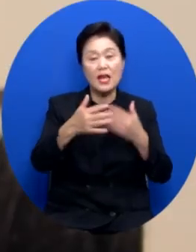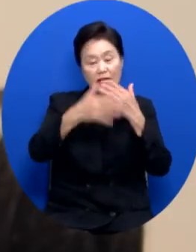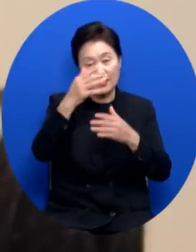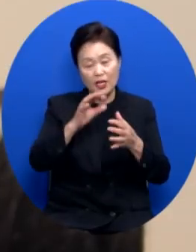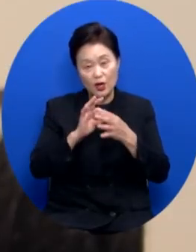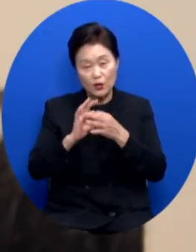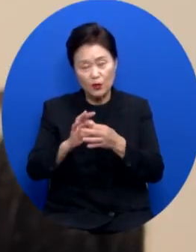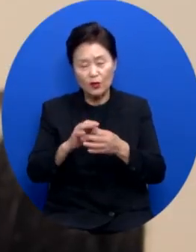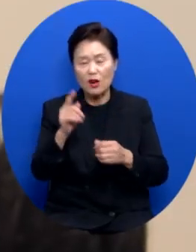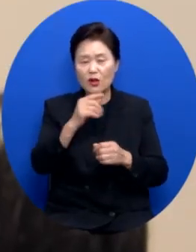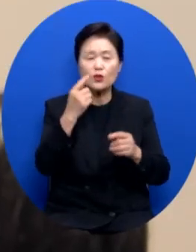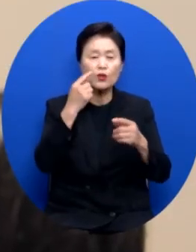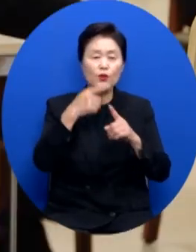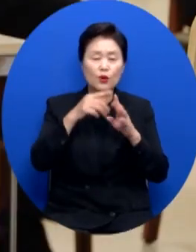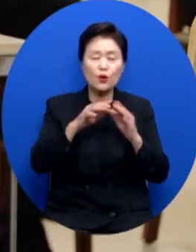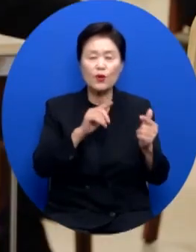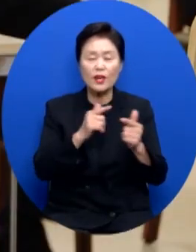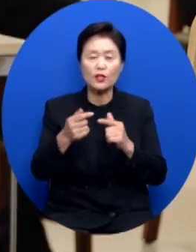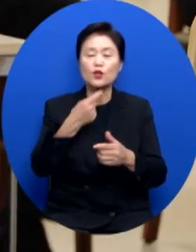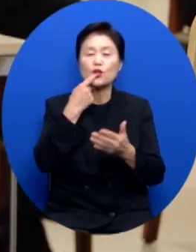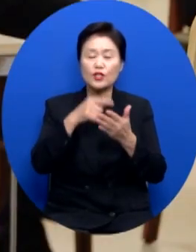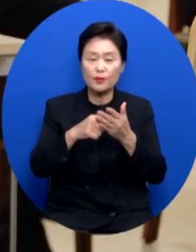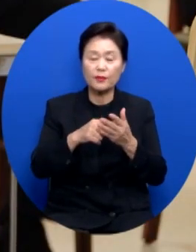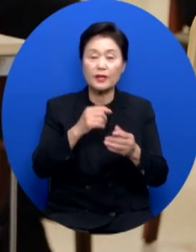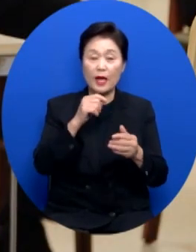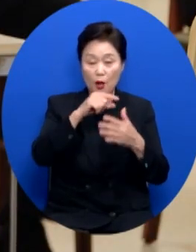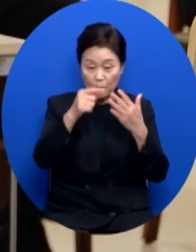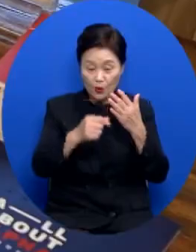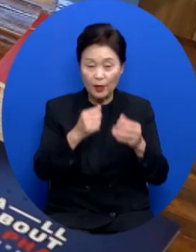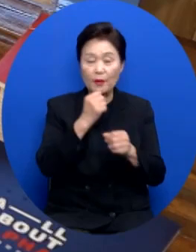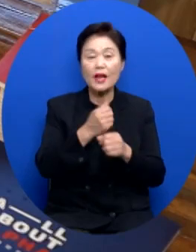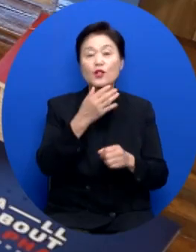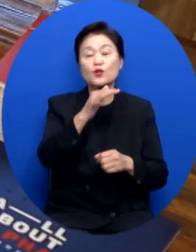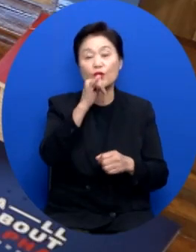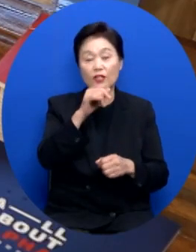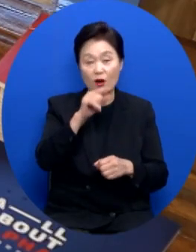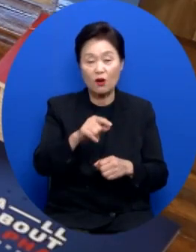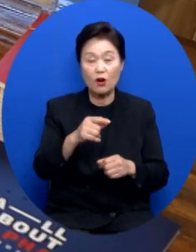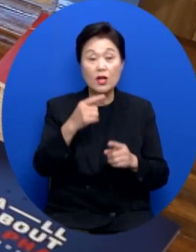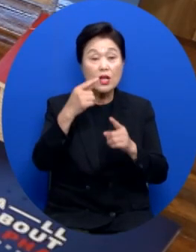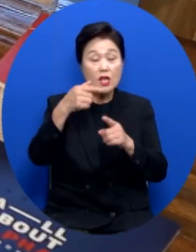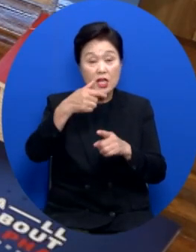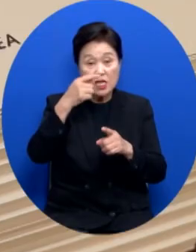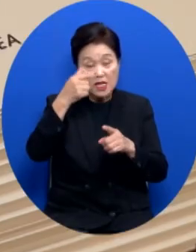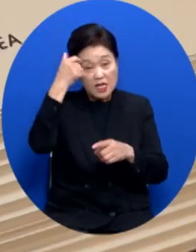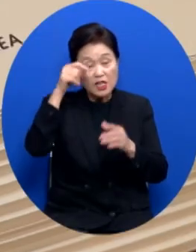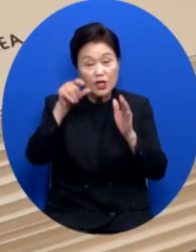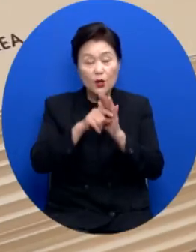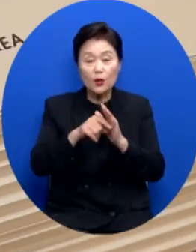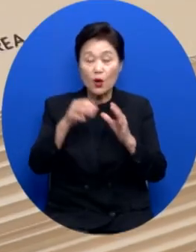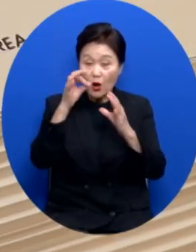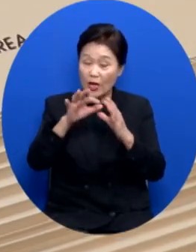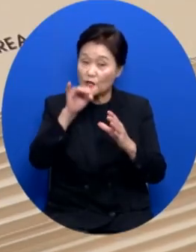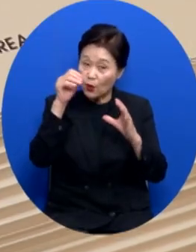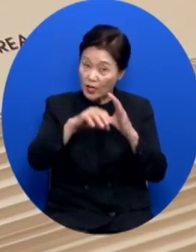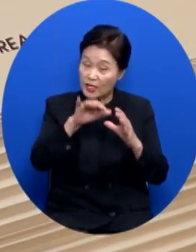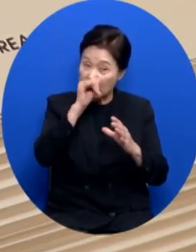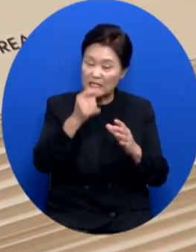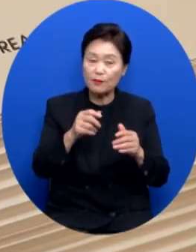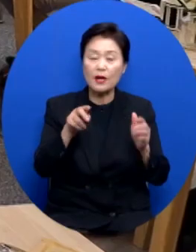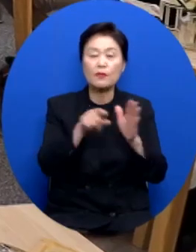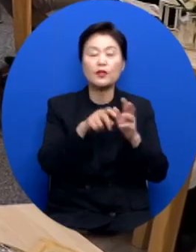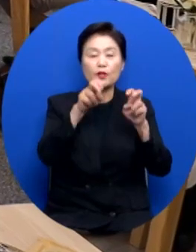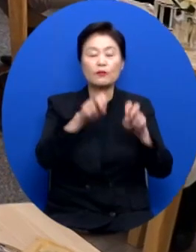통해 어느 교회나 쉽게 운영할 수 있는 프로그램으로 기독교 가치관을 담고 있으나 비신자 부부도 참여할 수 있어